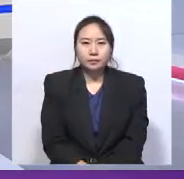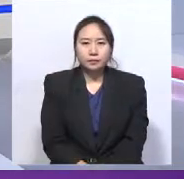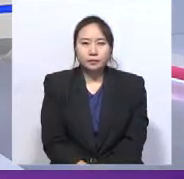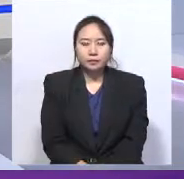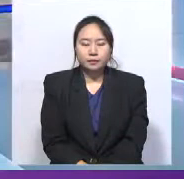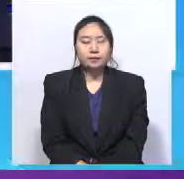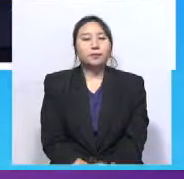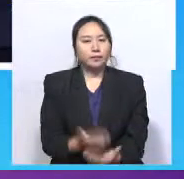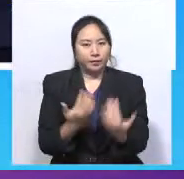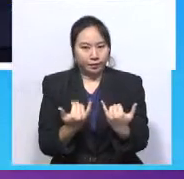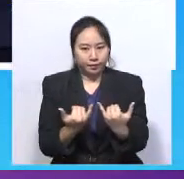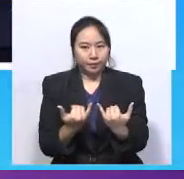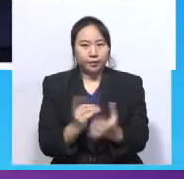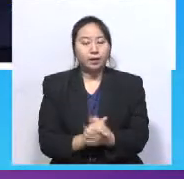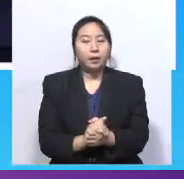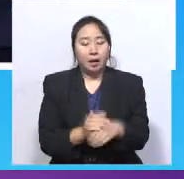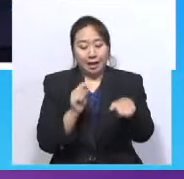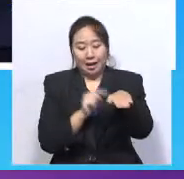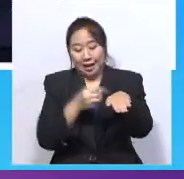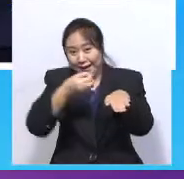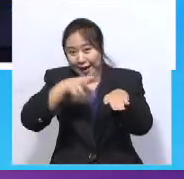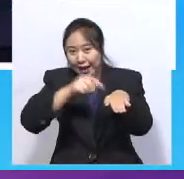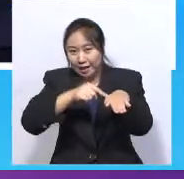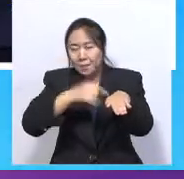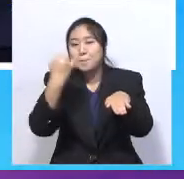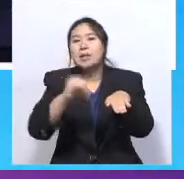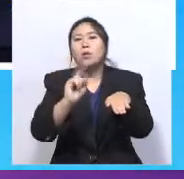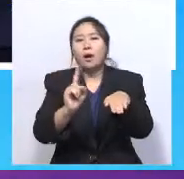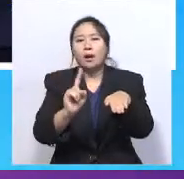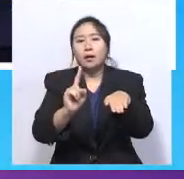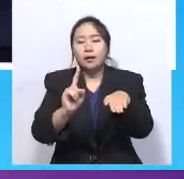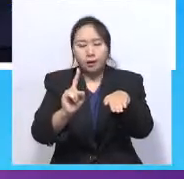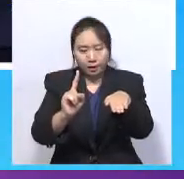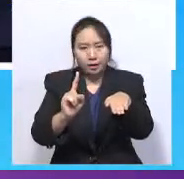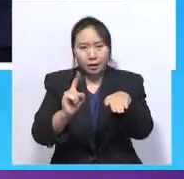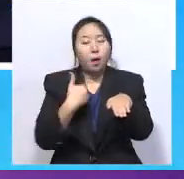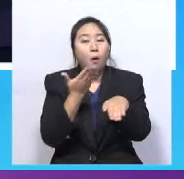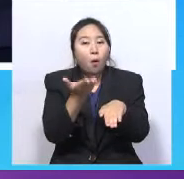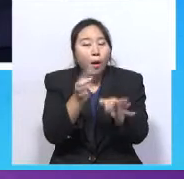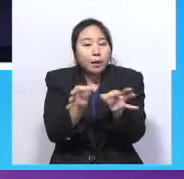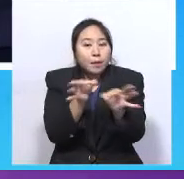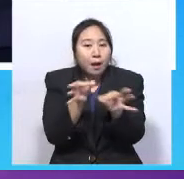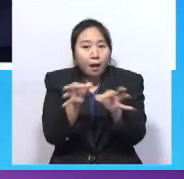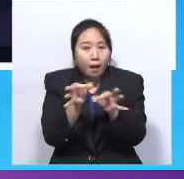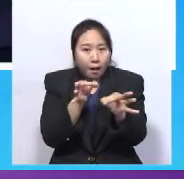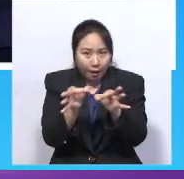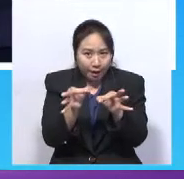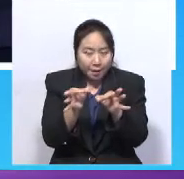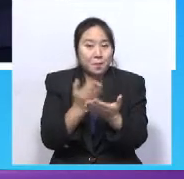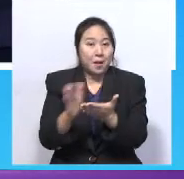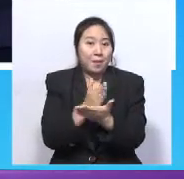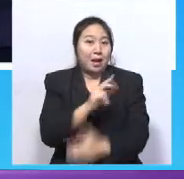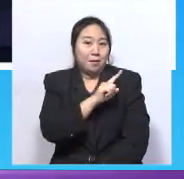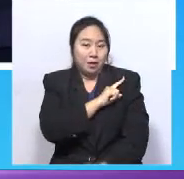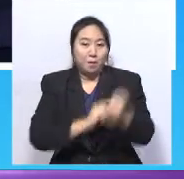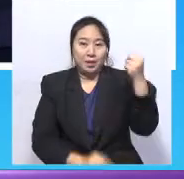คืออย่างนี้นะครับความเสียหายในเหตุเกิดขึ้นเพราะอะไรเนี่ยผมขออนุญาตแบ่งเขตความรับผิดชอบออกเป็น